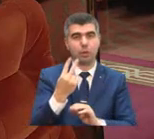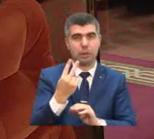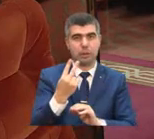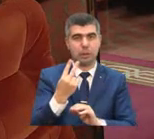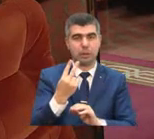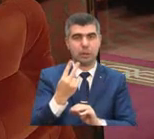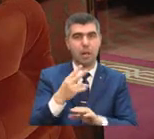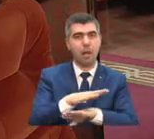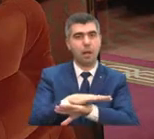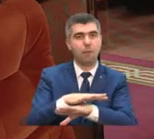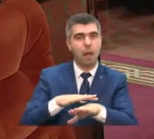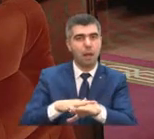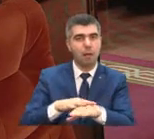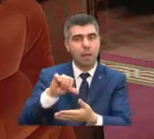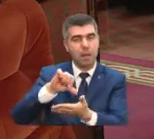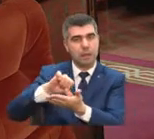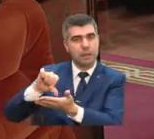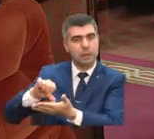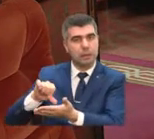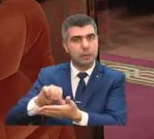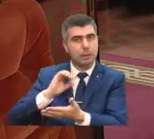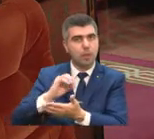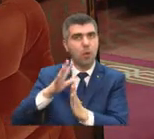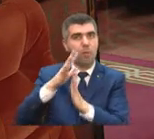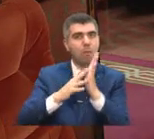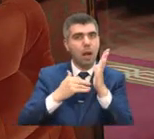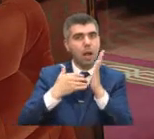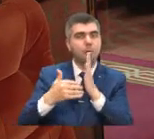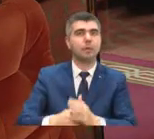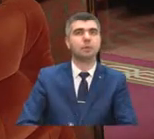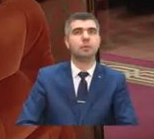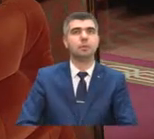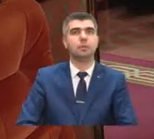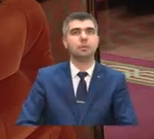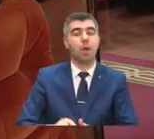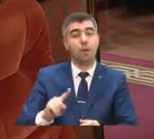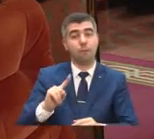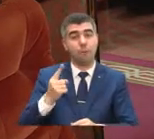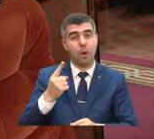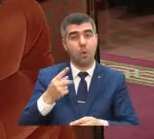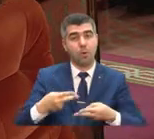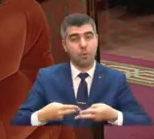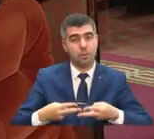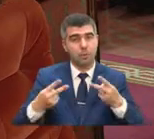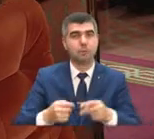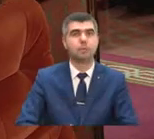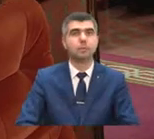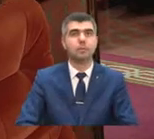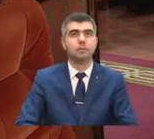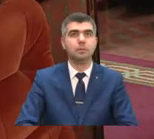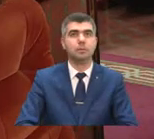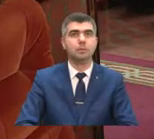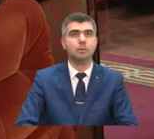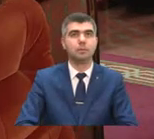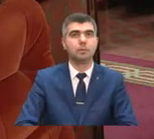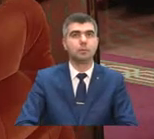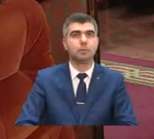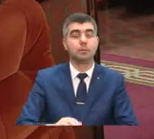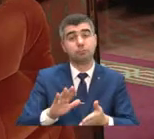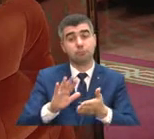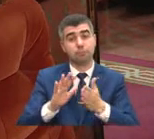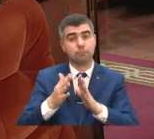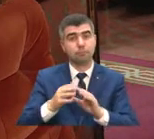عمالة وإقليم لمعني بهذا البرنامج. البداية الأولى ديالو كانت حين عطى